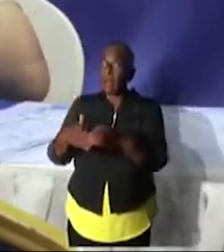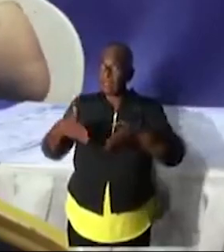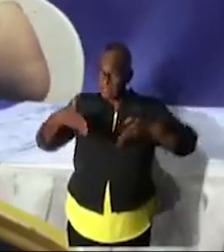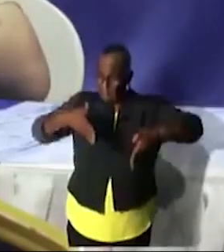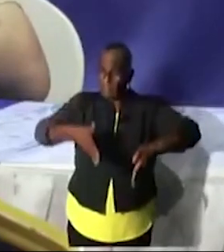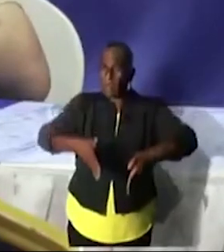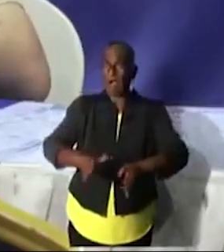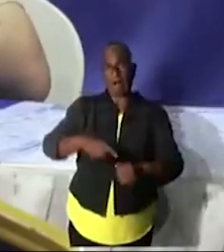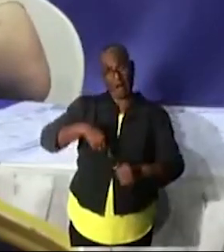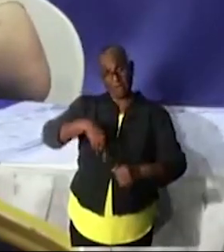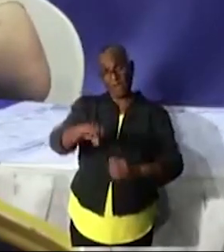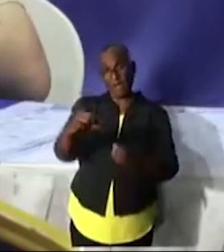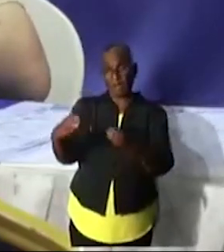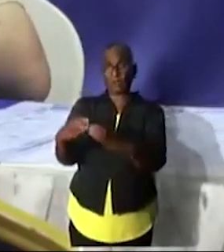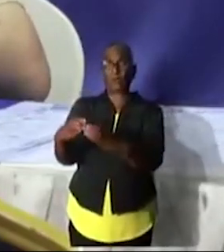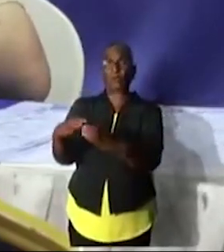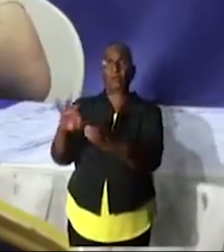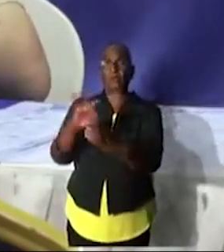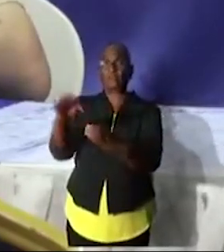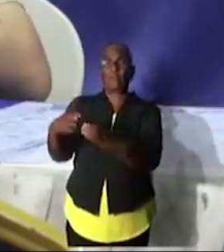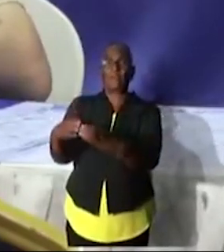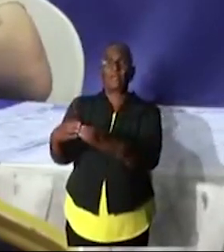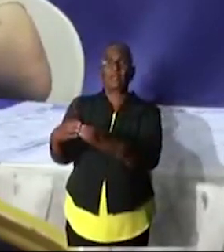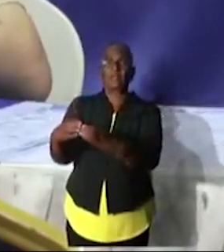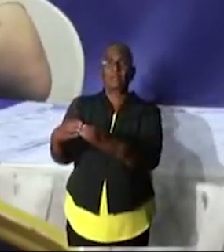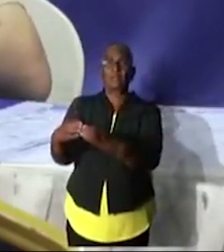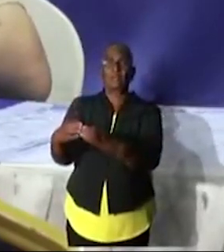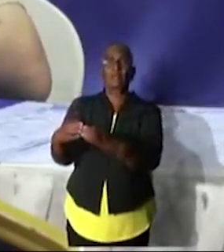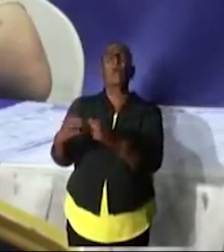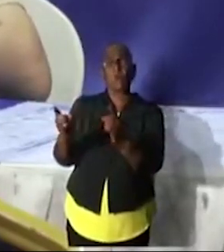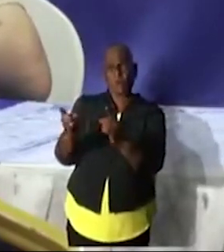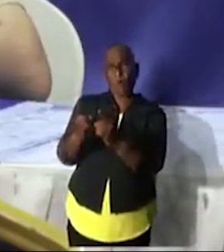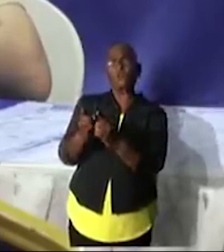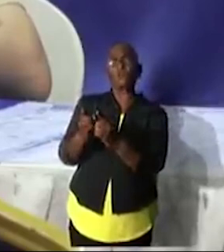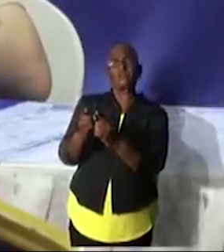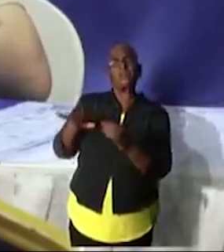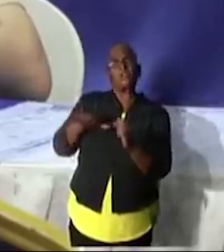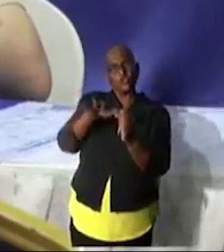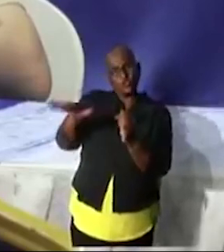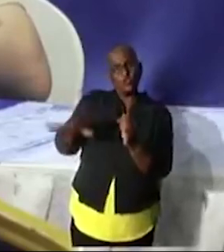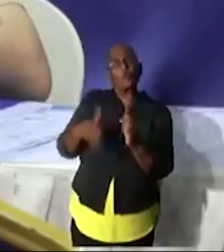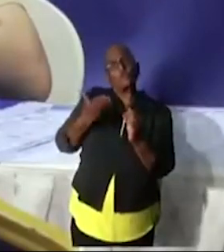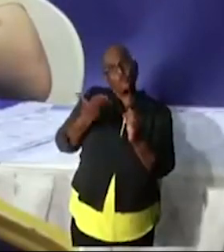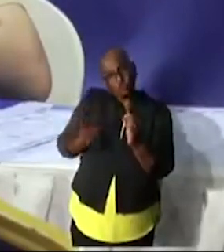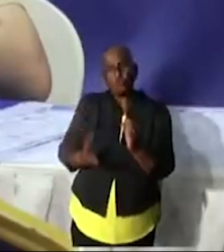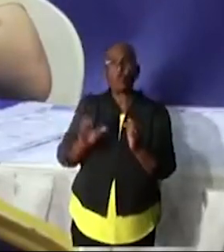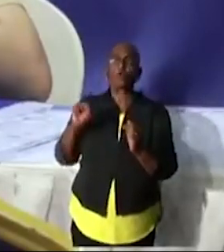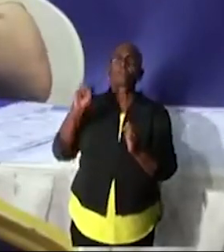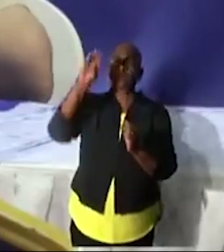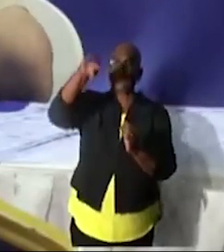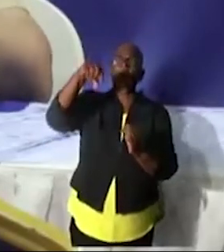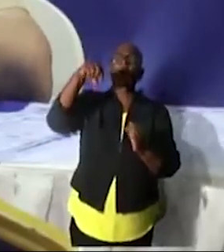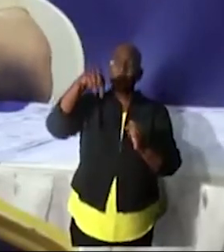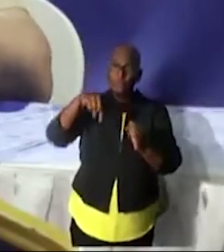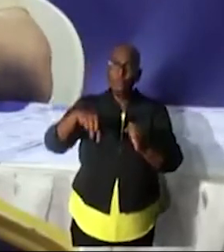en uitvaart. Dat is in het kort wat de situatie is van Saramaka